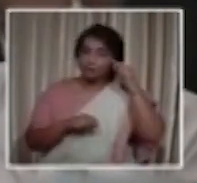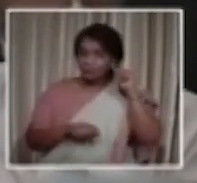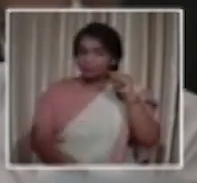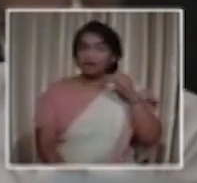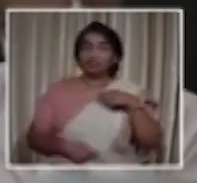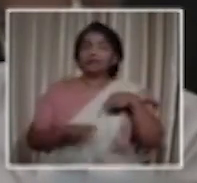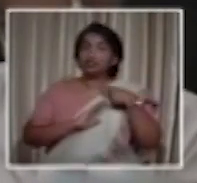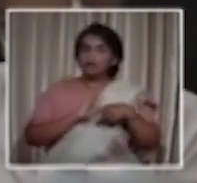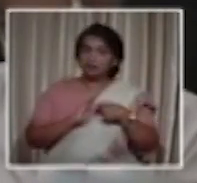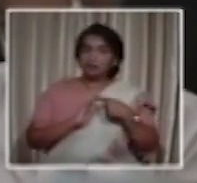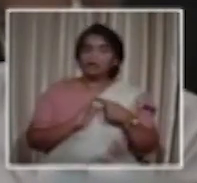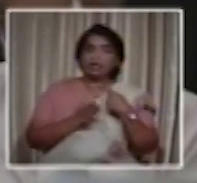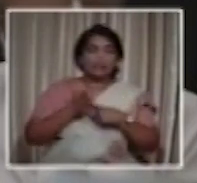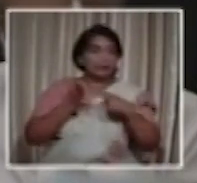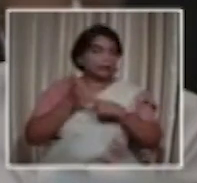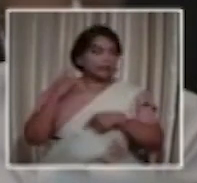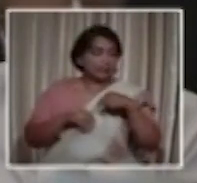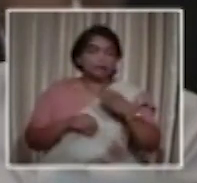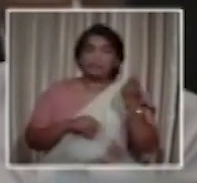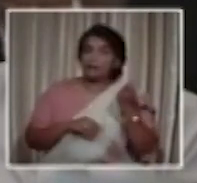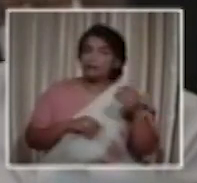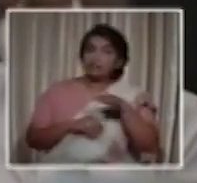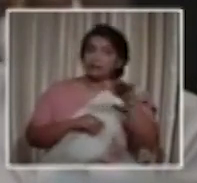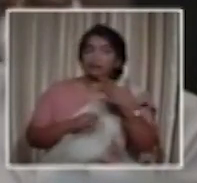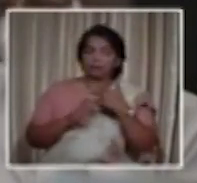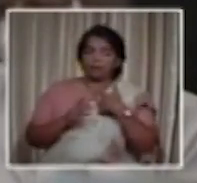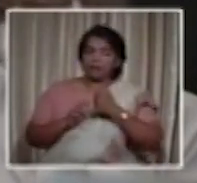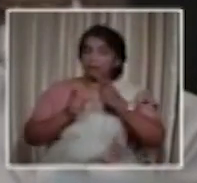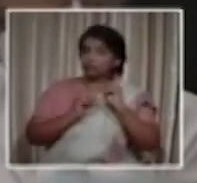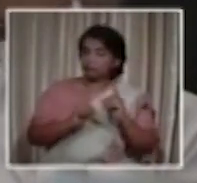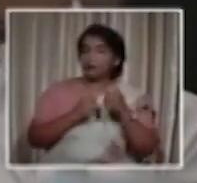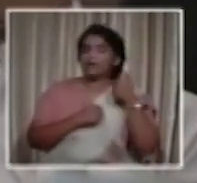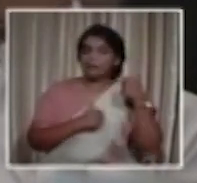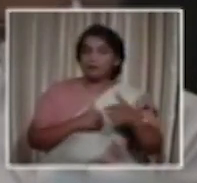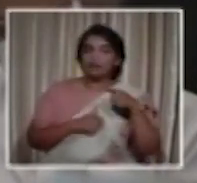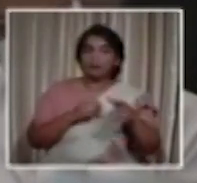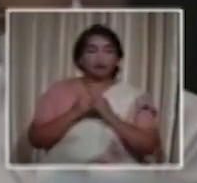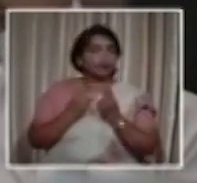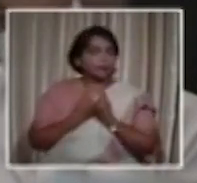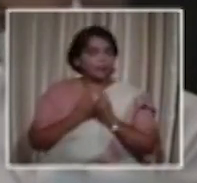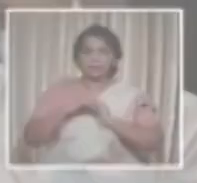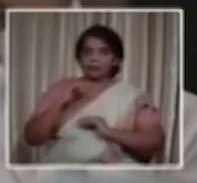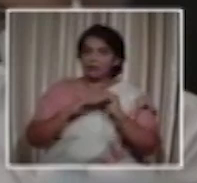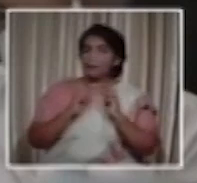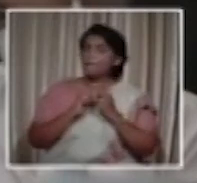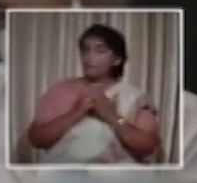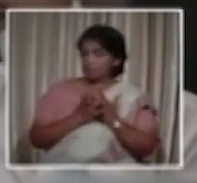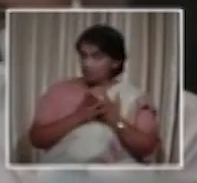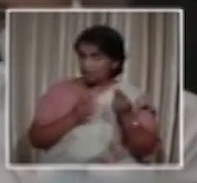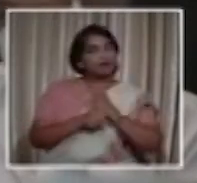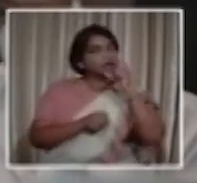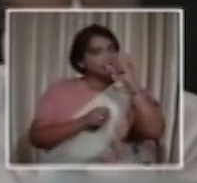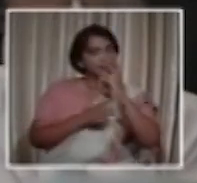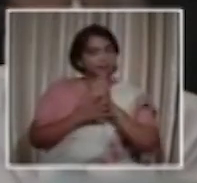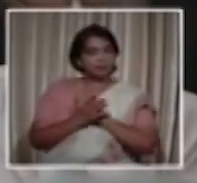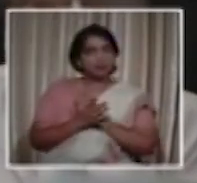අපේ රටේ ආර්ථික දේශපාලනික සමාජීය ස්ථාවරත්වයන් ඉතා වැදගත්. ඒ සඳහා ගත හැකි කඩිනම් හා ප්‍රායෝගික විසඳුම් ලෙස ආණ්ඩුක්‍රම